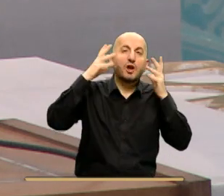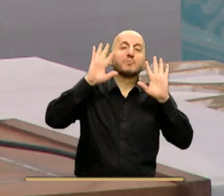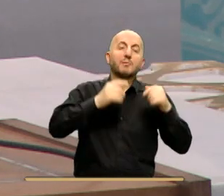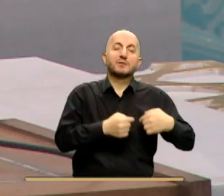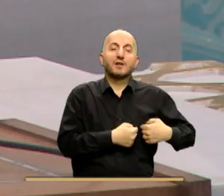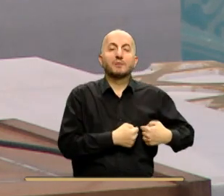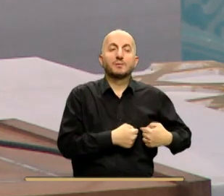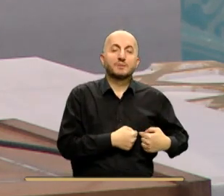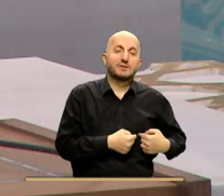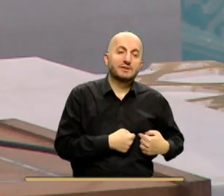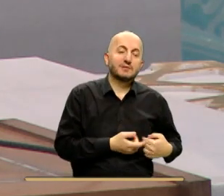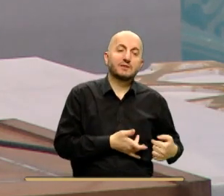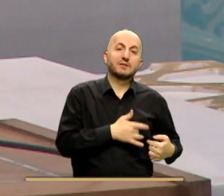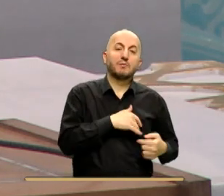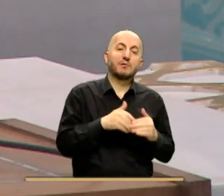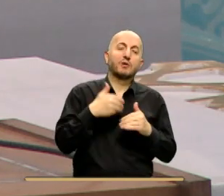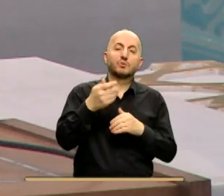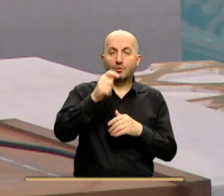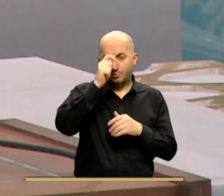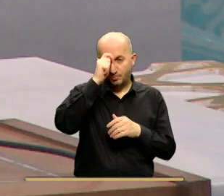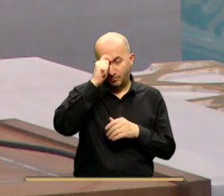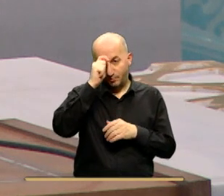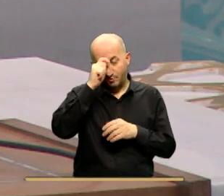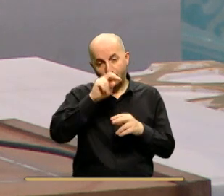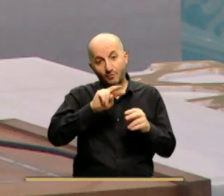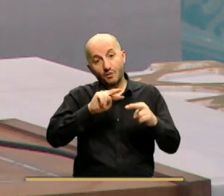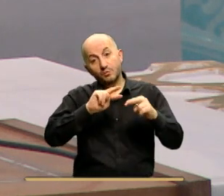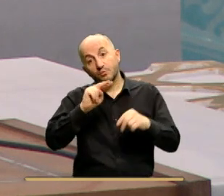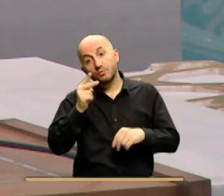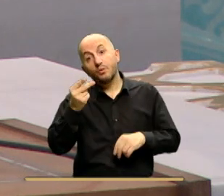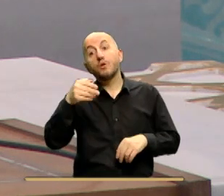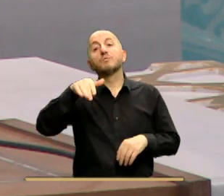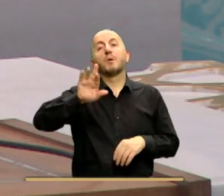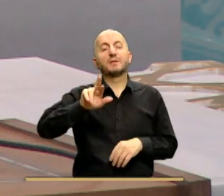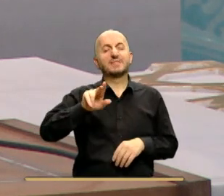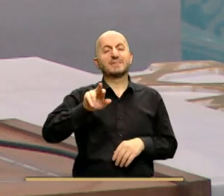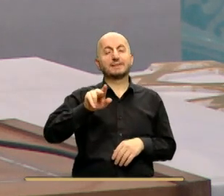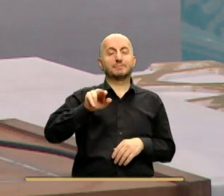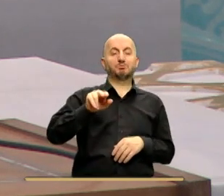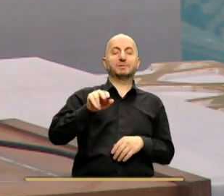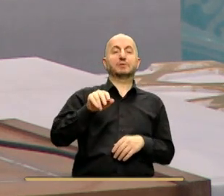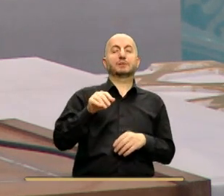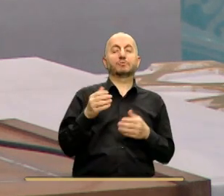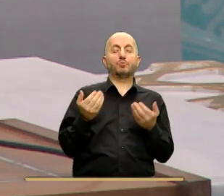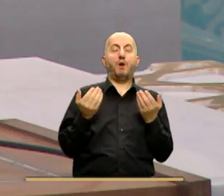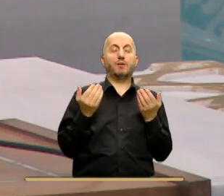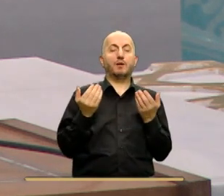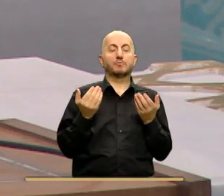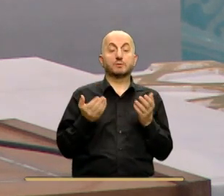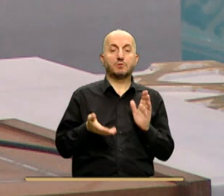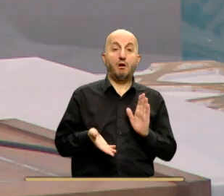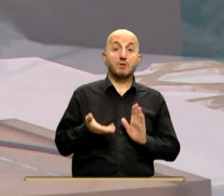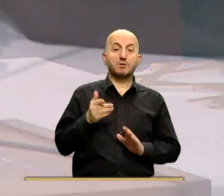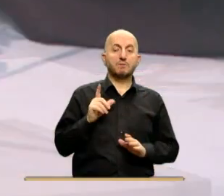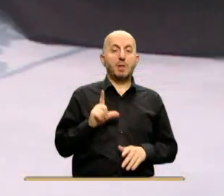kalplerimizin imandan sonra küfre kaymaması gibi bu şekliyle dualarımızı